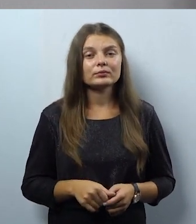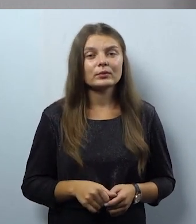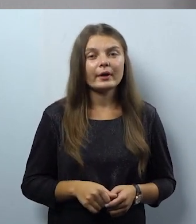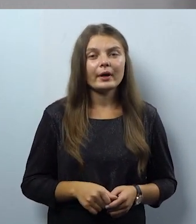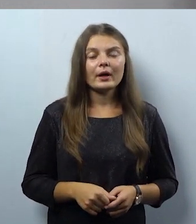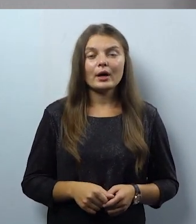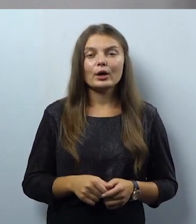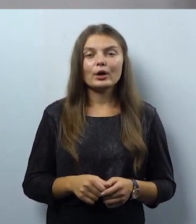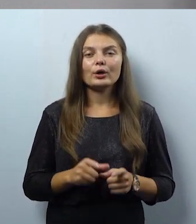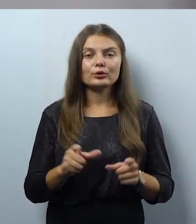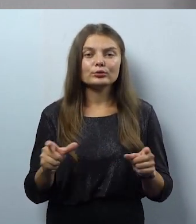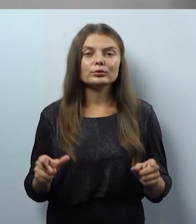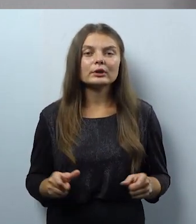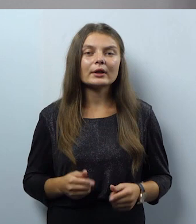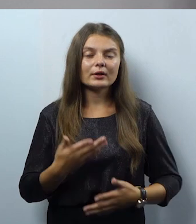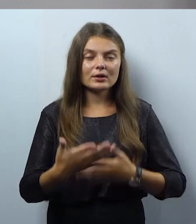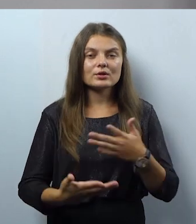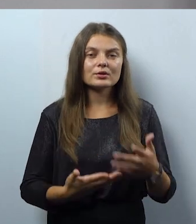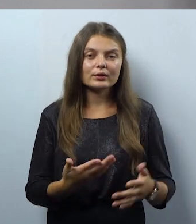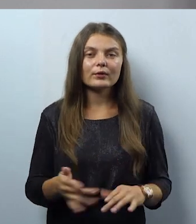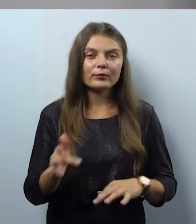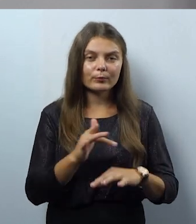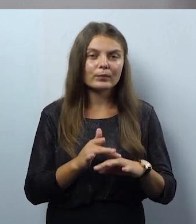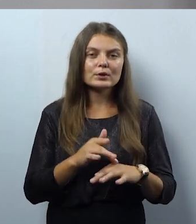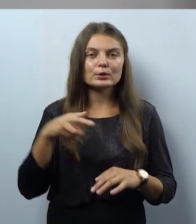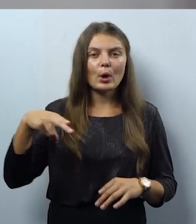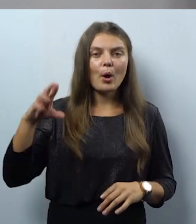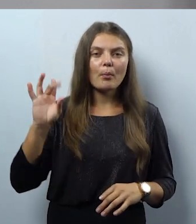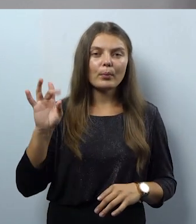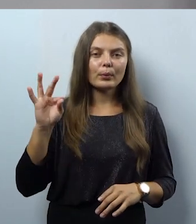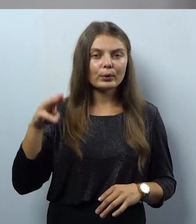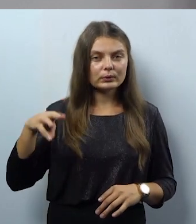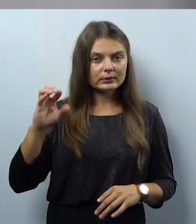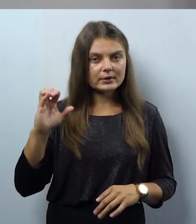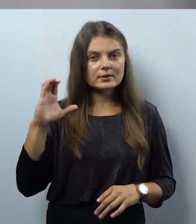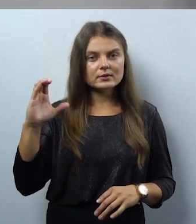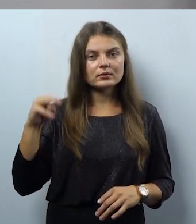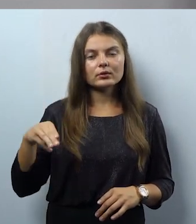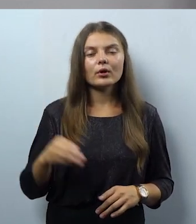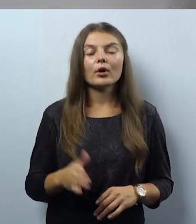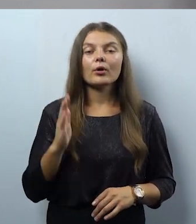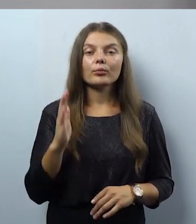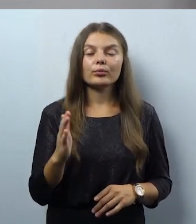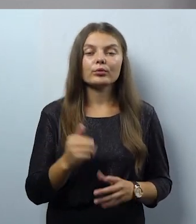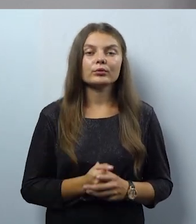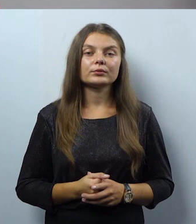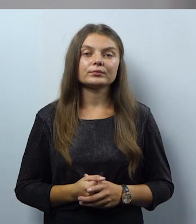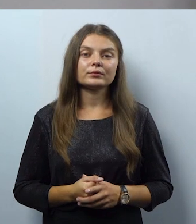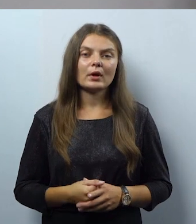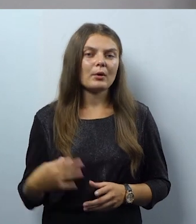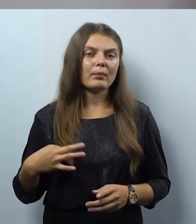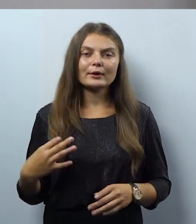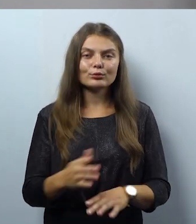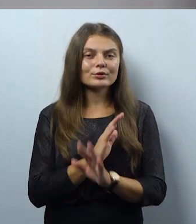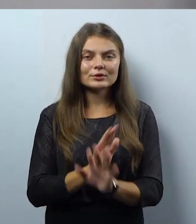акції протесту, організовували вічі. На одному з такому вічі, коли от небайдужі